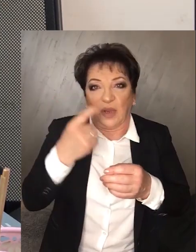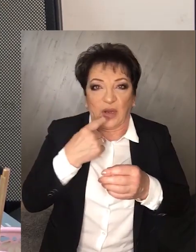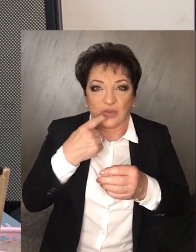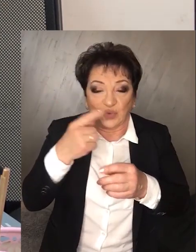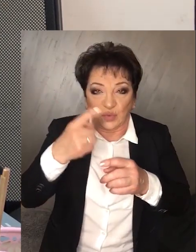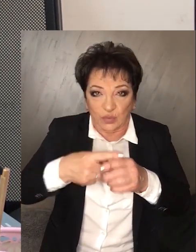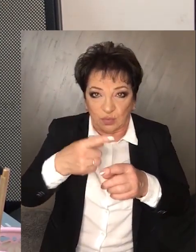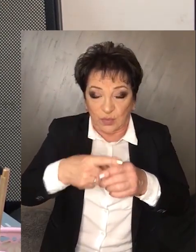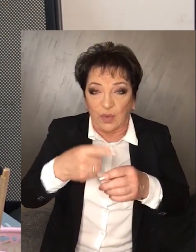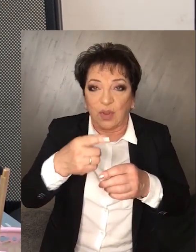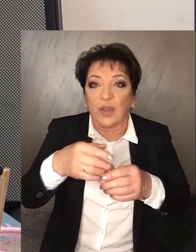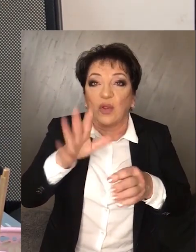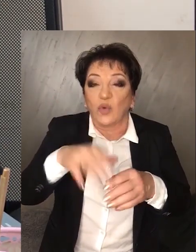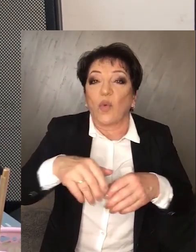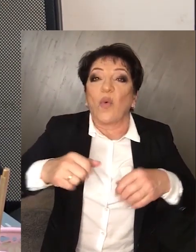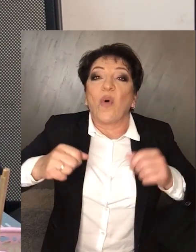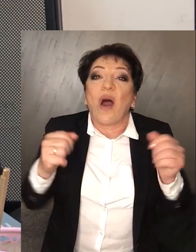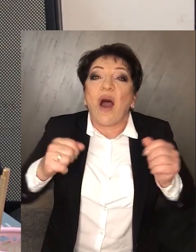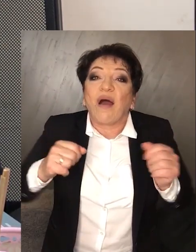Ամենաառաջին լեզուն։